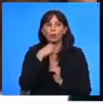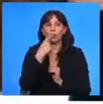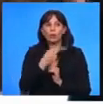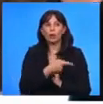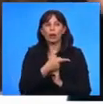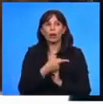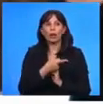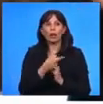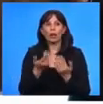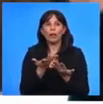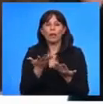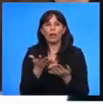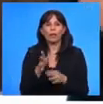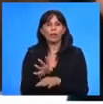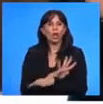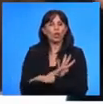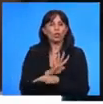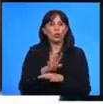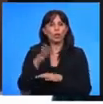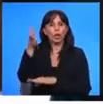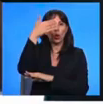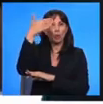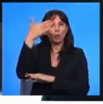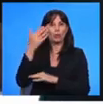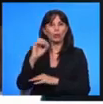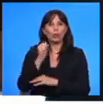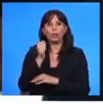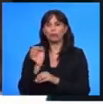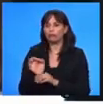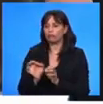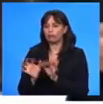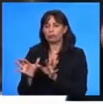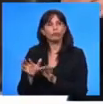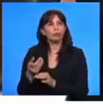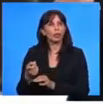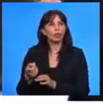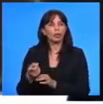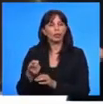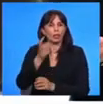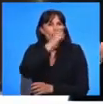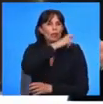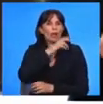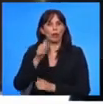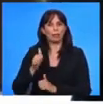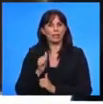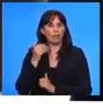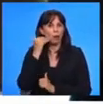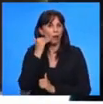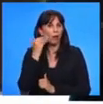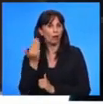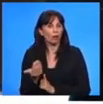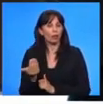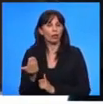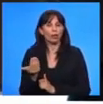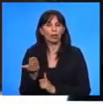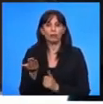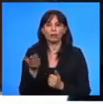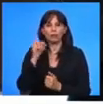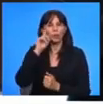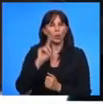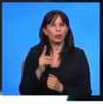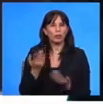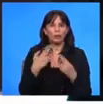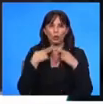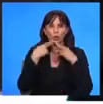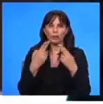ואיפה ההתרגשות הלאומית שלכם הייתה, אם הדחתם איזה, נניח איזה גנרל בצבא האמריקאי, לא יודע מה הייתה התשובה שלו, אבל אני אומר, זאת